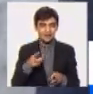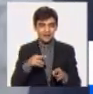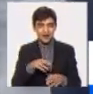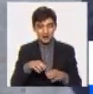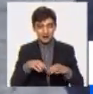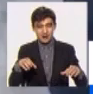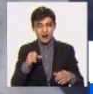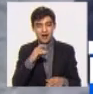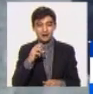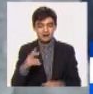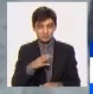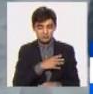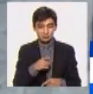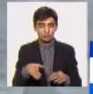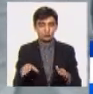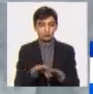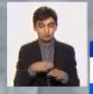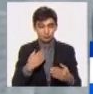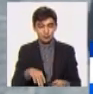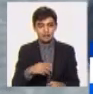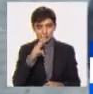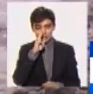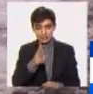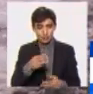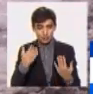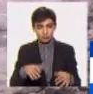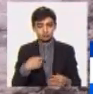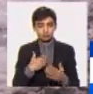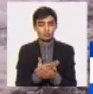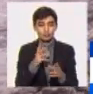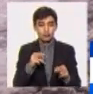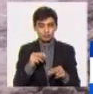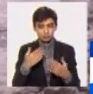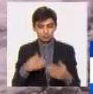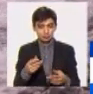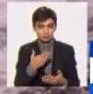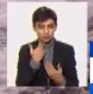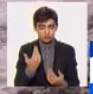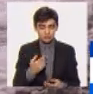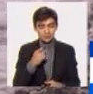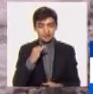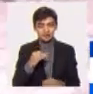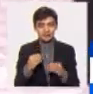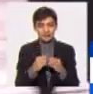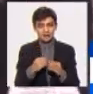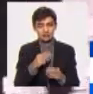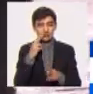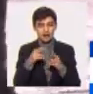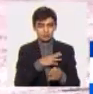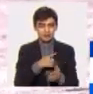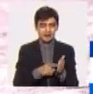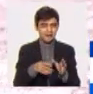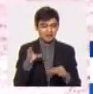вам сделаем новые арыки. Прошло 3 года, нету арыков, нас топит. Ежедневно от карагандинцев поступает до десятка жалоб в